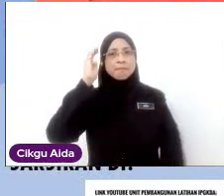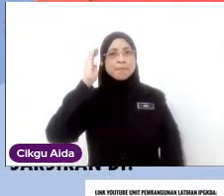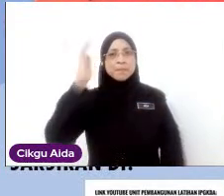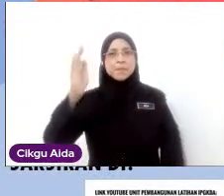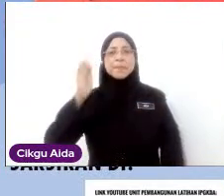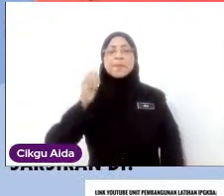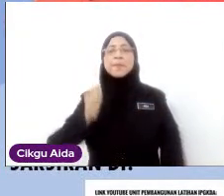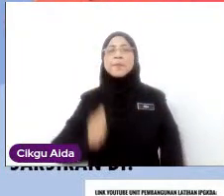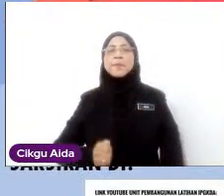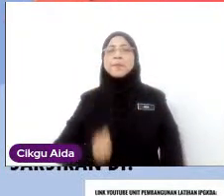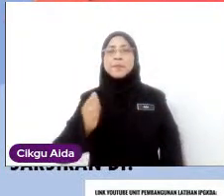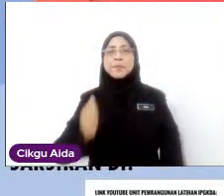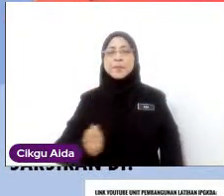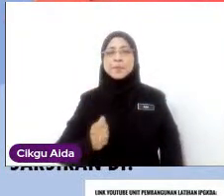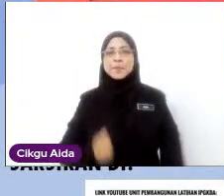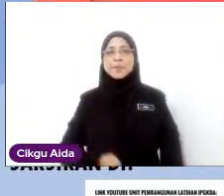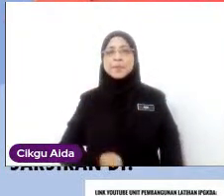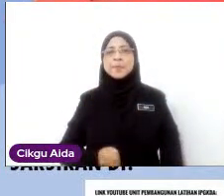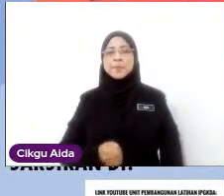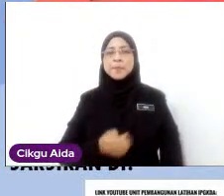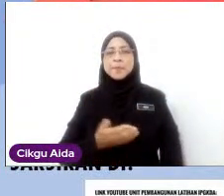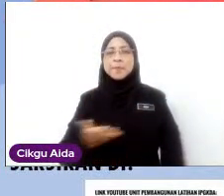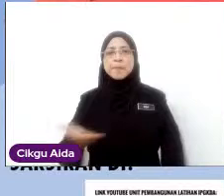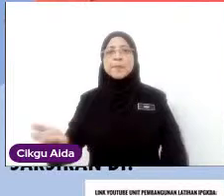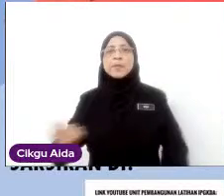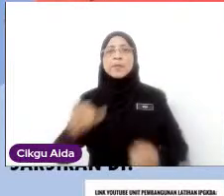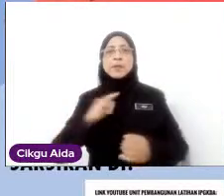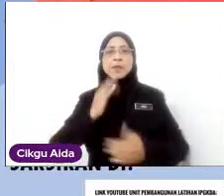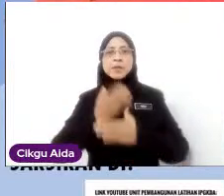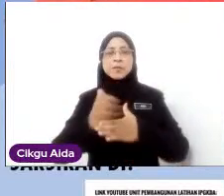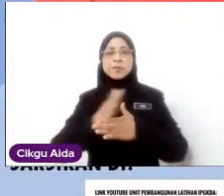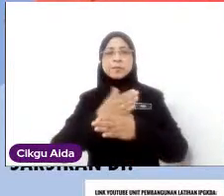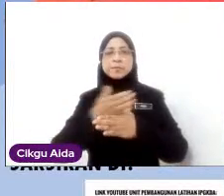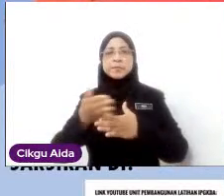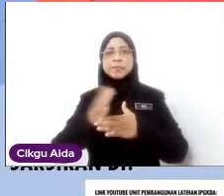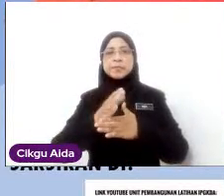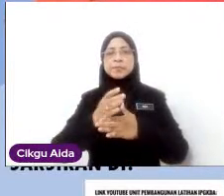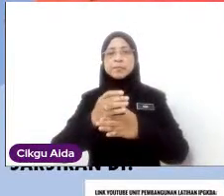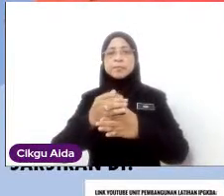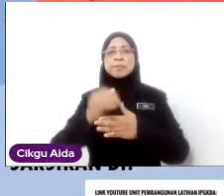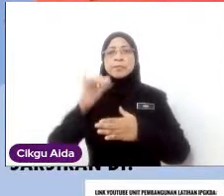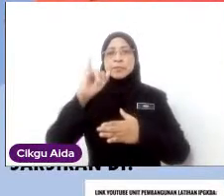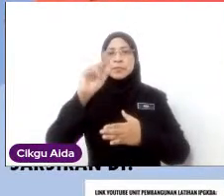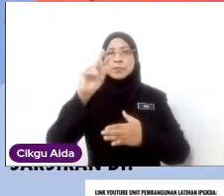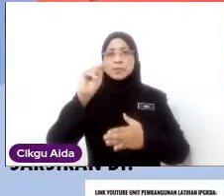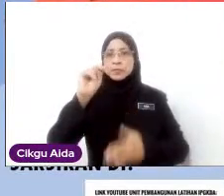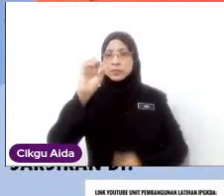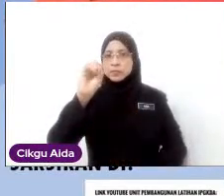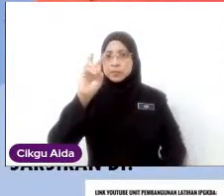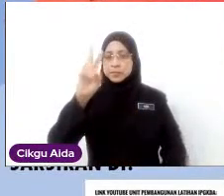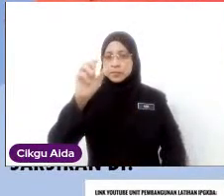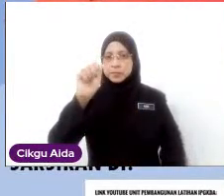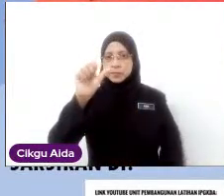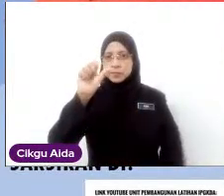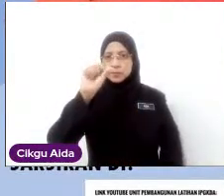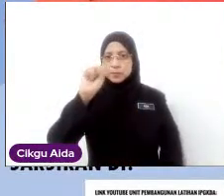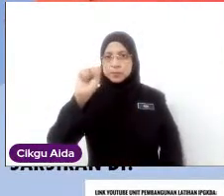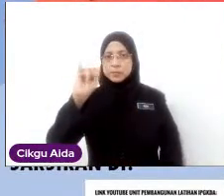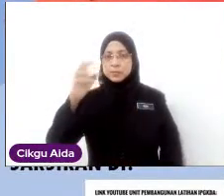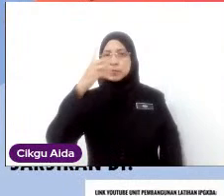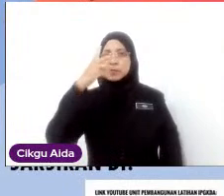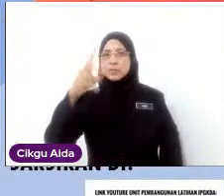saya akan kongsikan tentang pendedahan inovasi mesra MBK Penglihatan. Seperti montaj yang dipaparkan